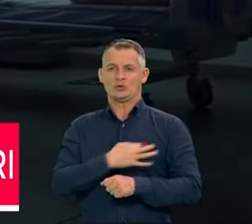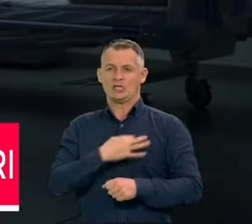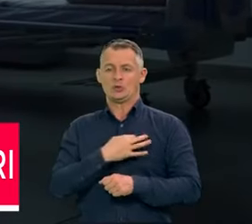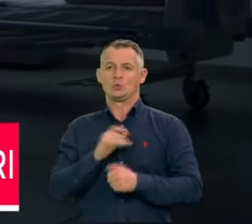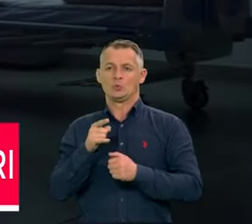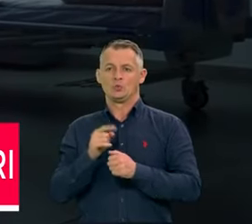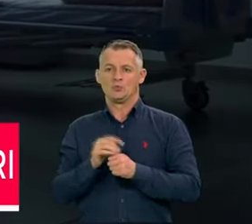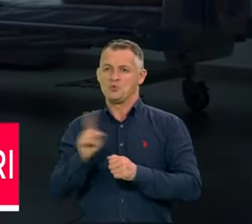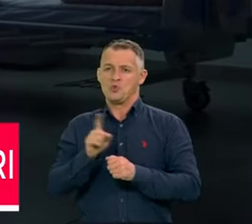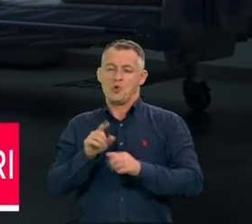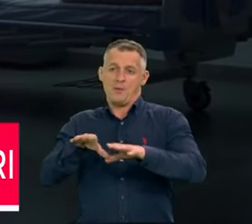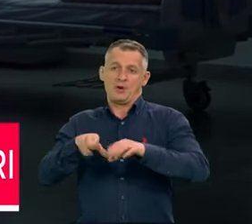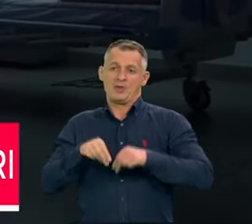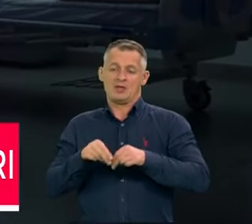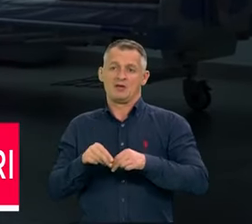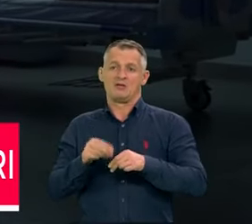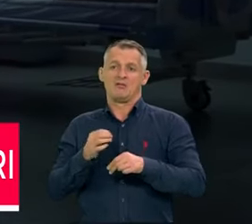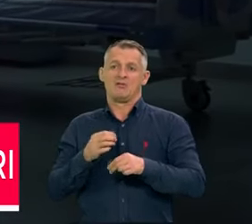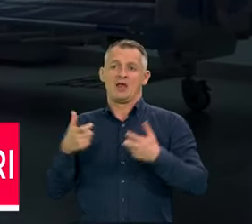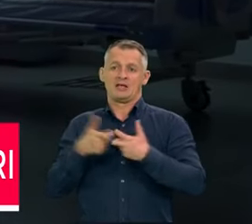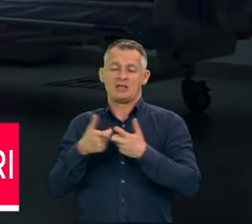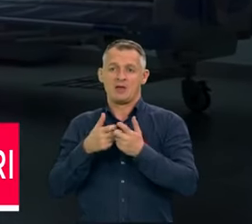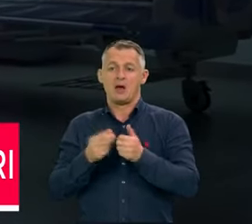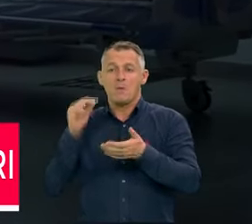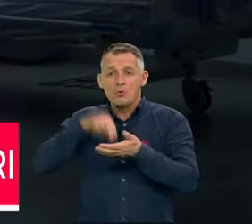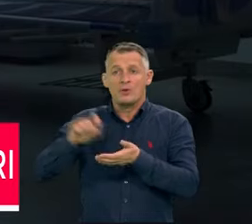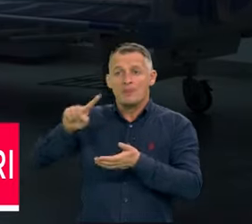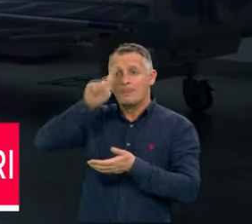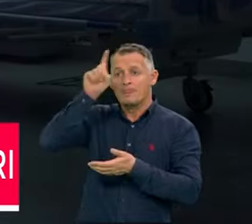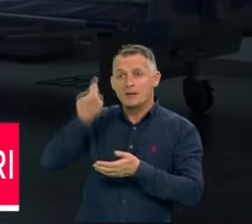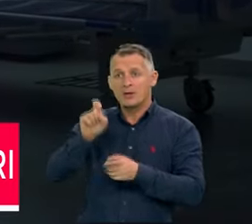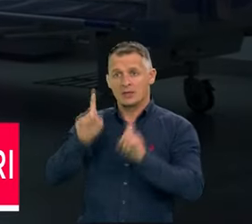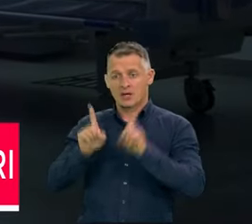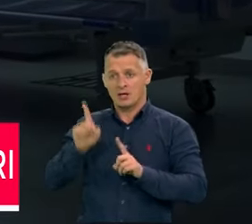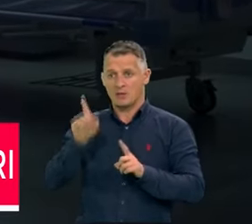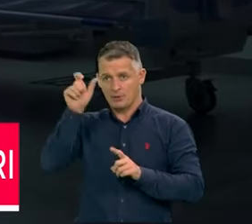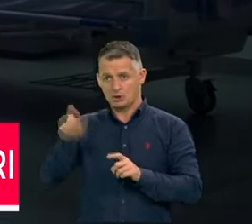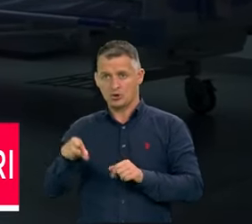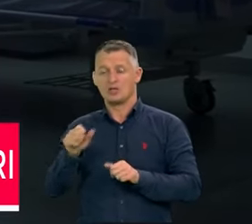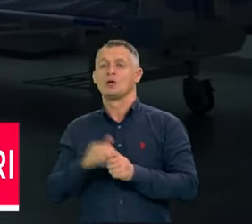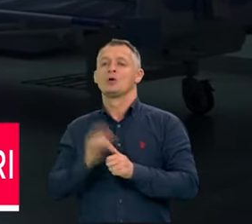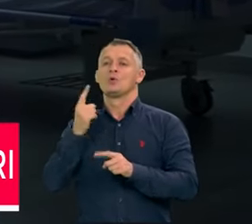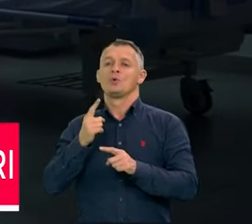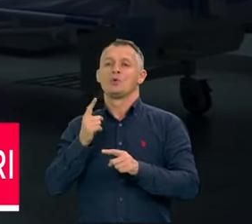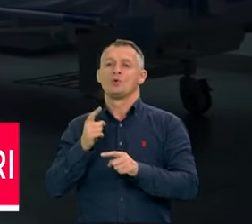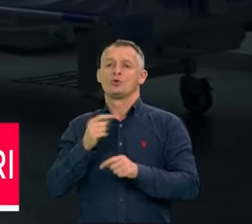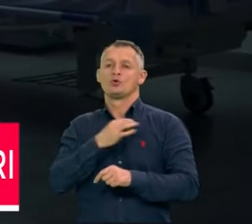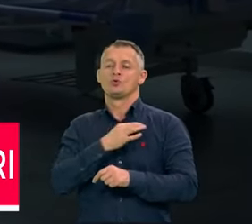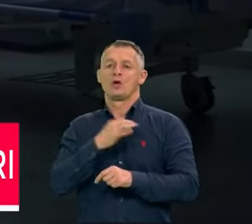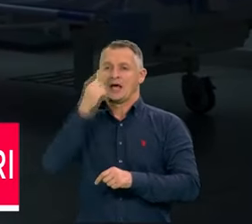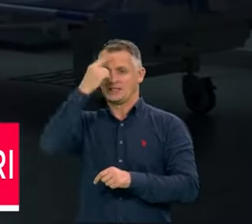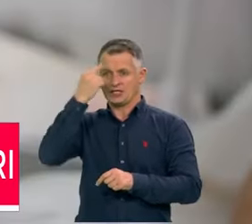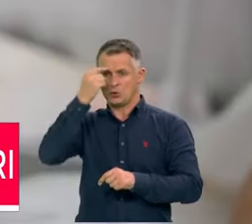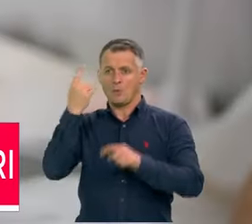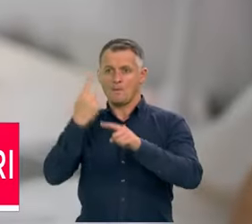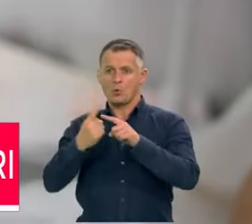era primit la examen și acum vin și pun și aceasta întrebare Dacă consideri că asistentul cu postliceală are o pregătire